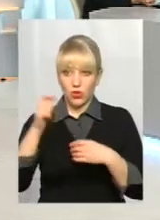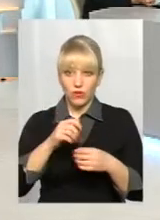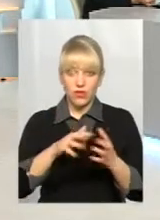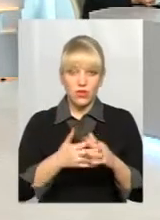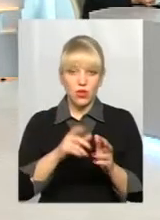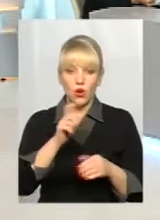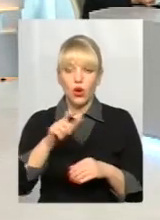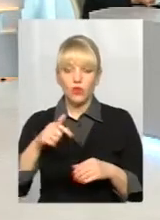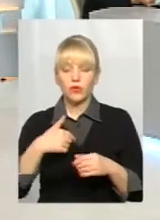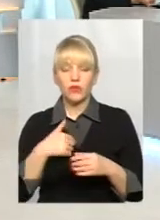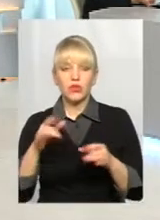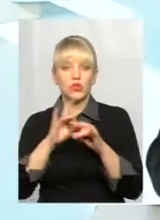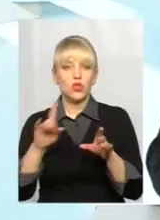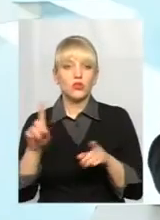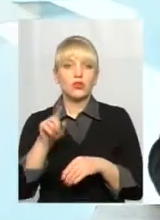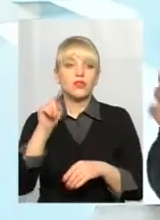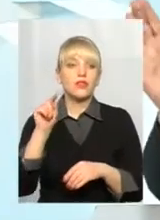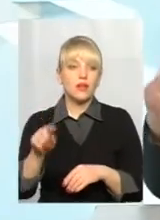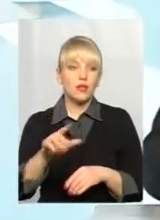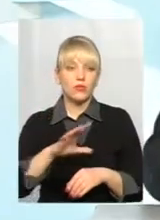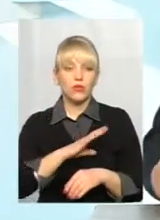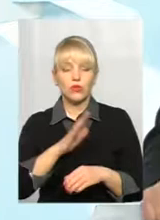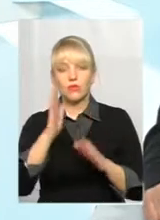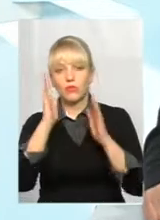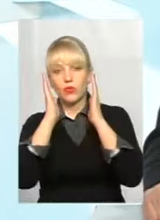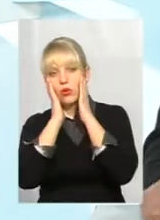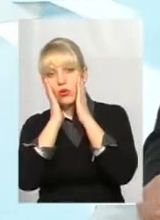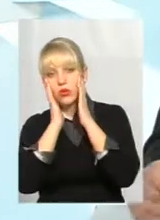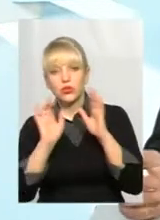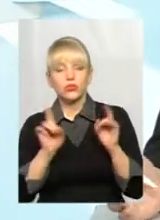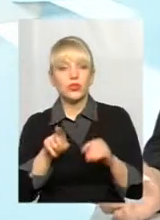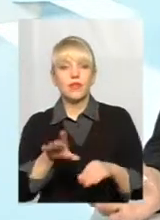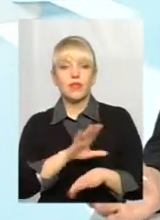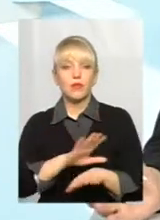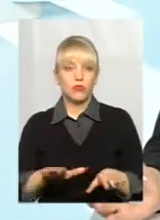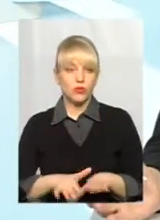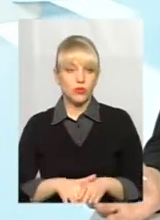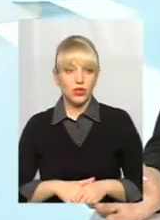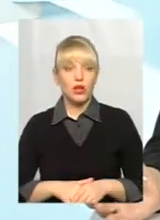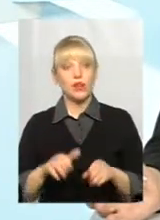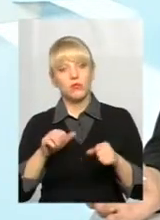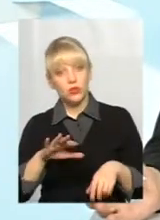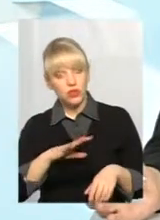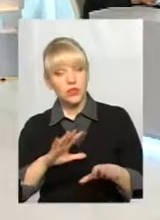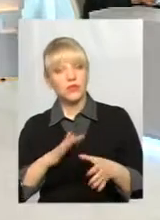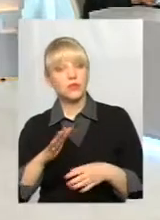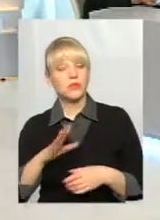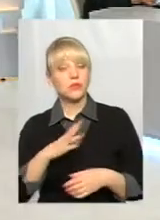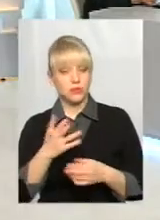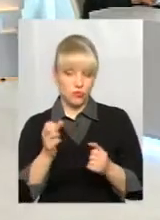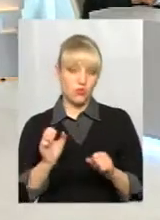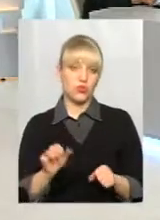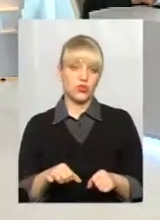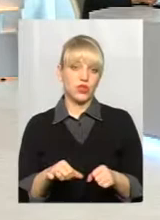розказали, що там було, як там, Боже, там, чого там тільки не було. Можуть бути такі випадки? Може.